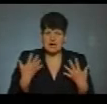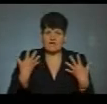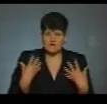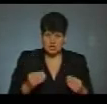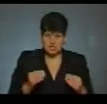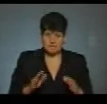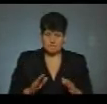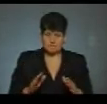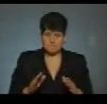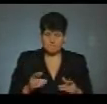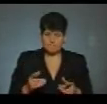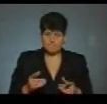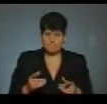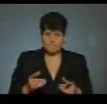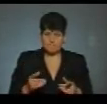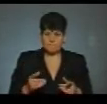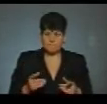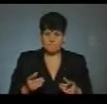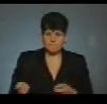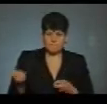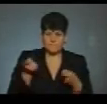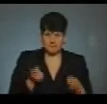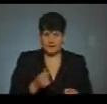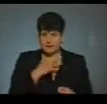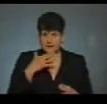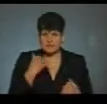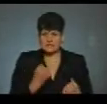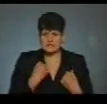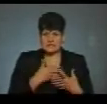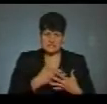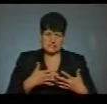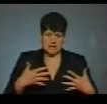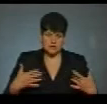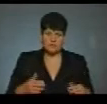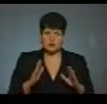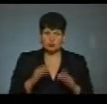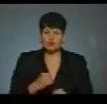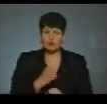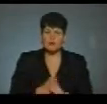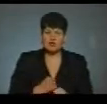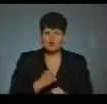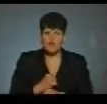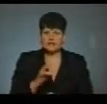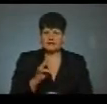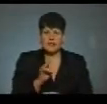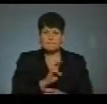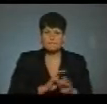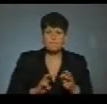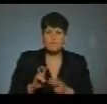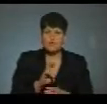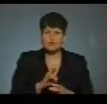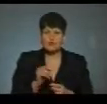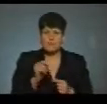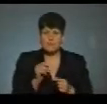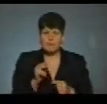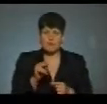поступило цілий ряд захисних засобів, а також будуть працювати над пошуком